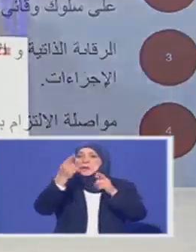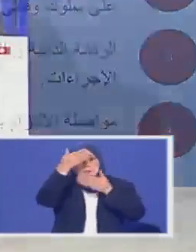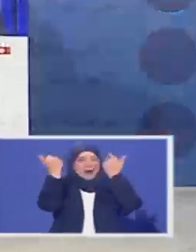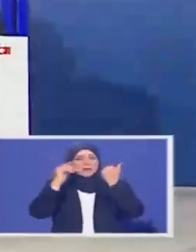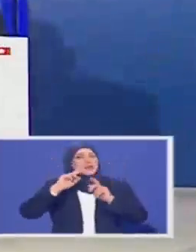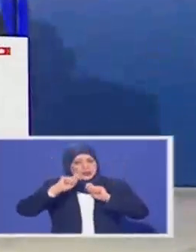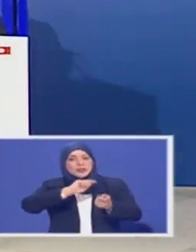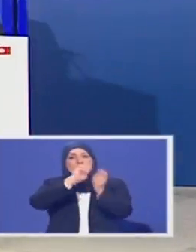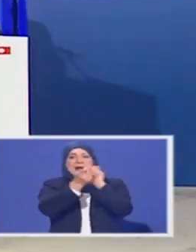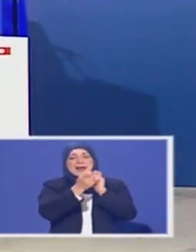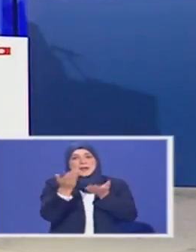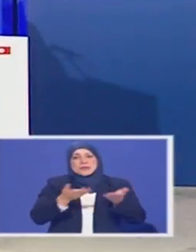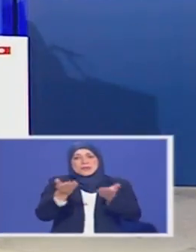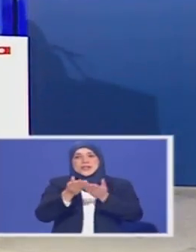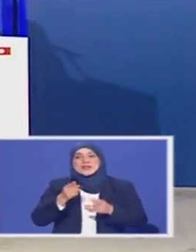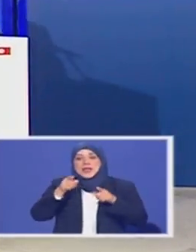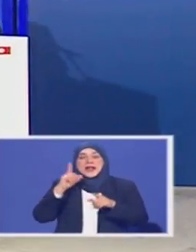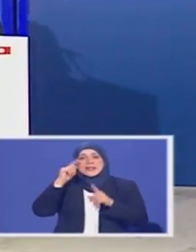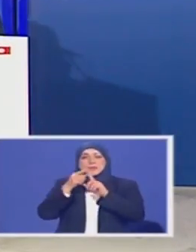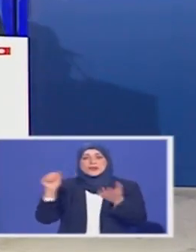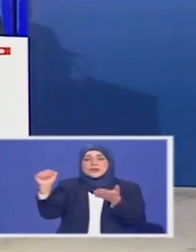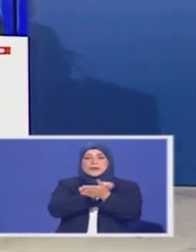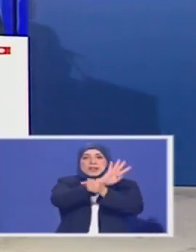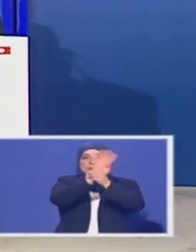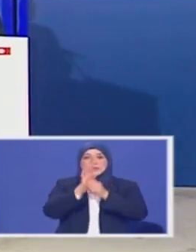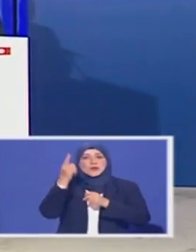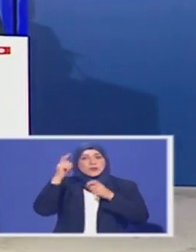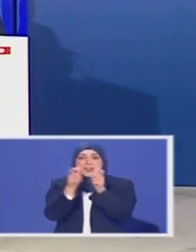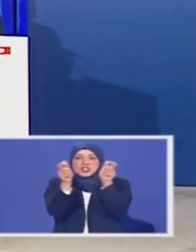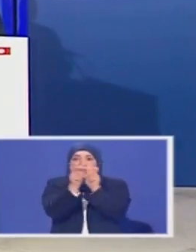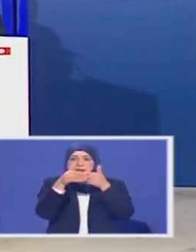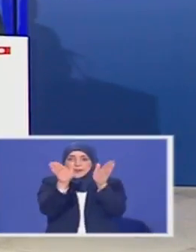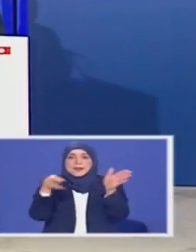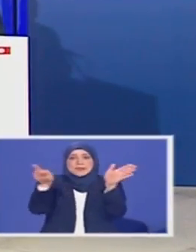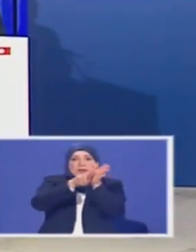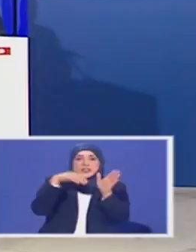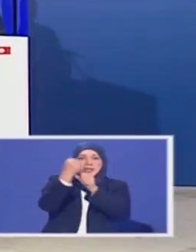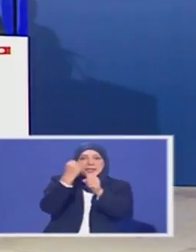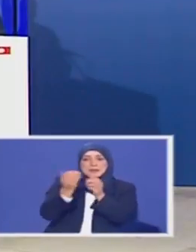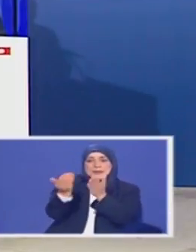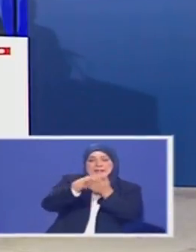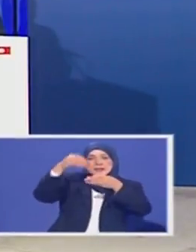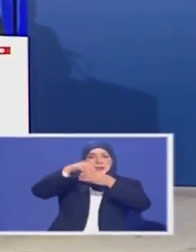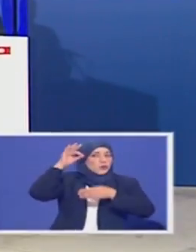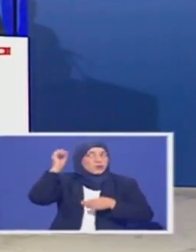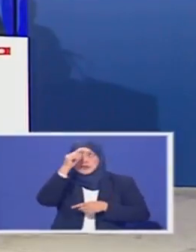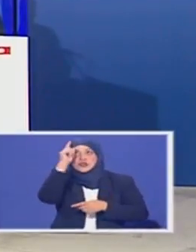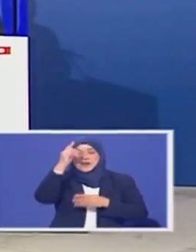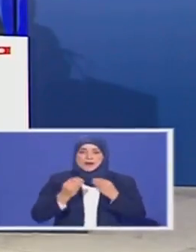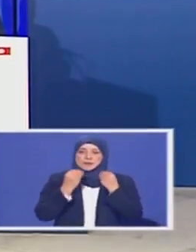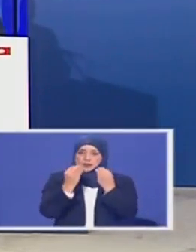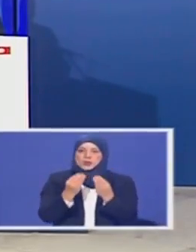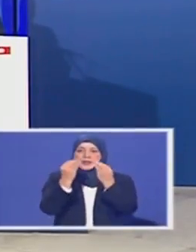التحكم في الوباء وفتح القطاعات ورجوع إلى الدورة الاقتصادية إن شاء الله شيئا